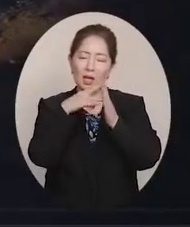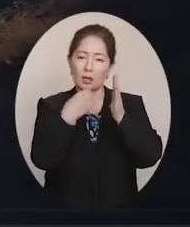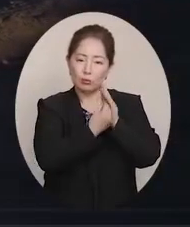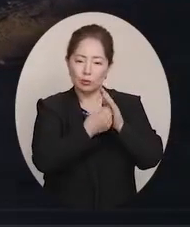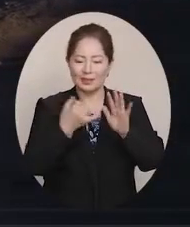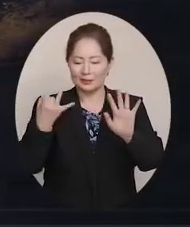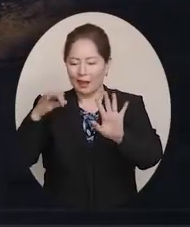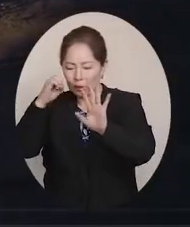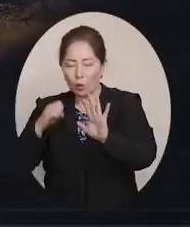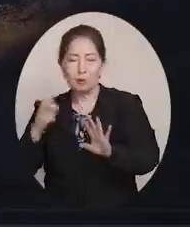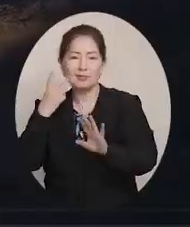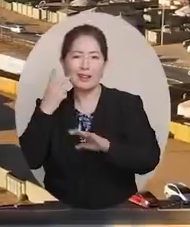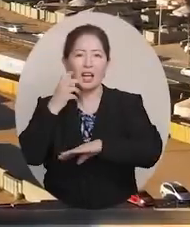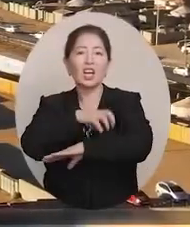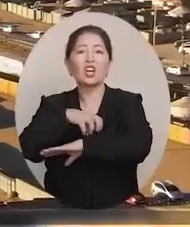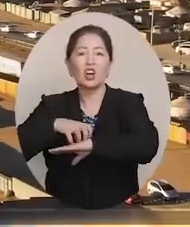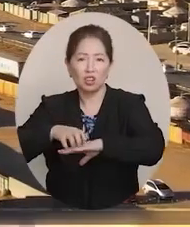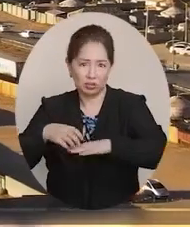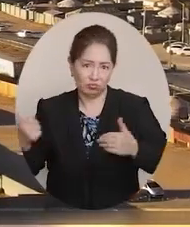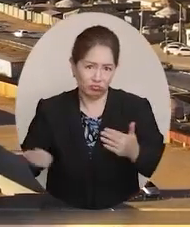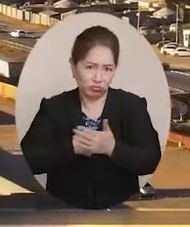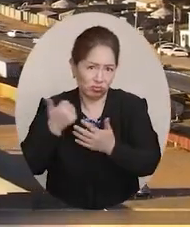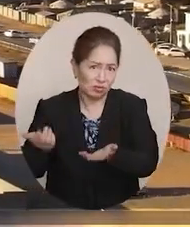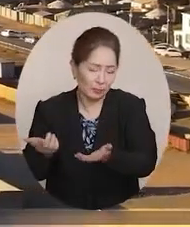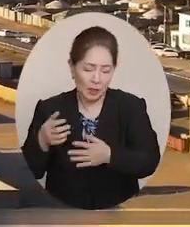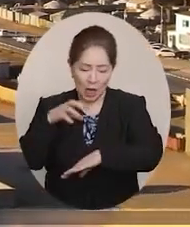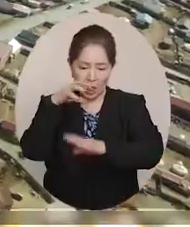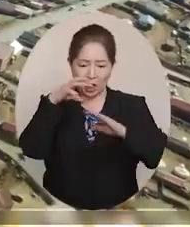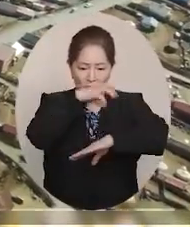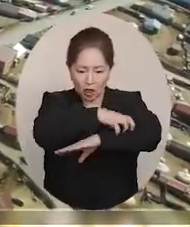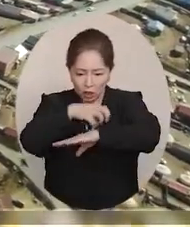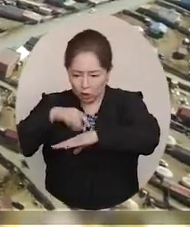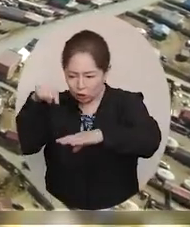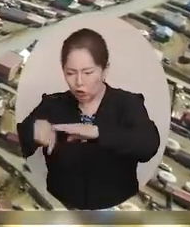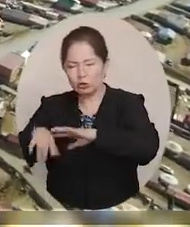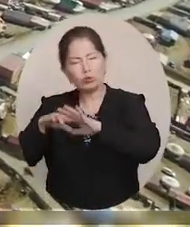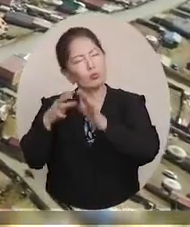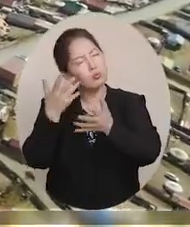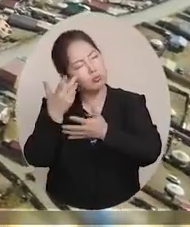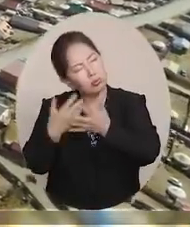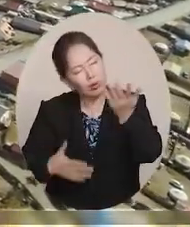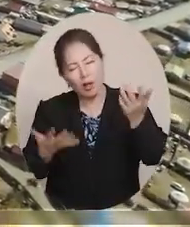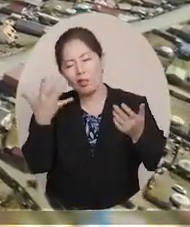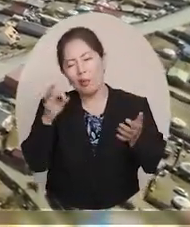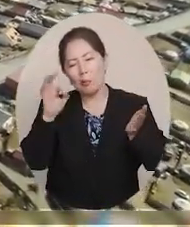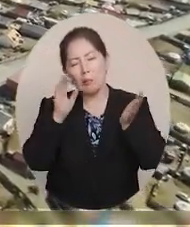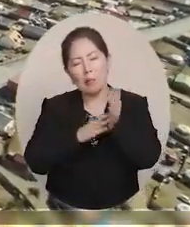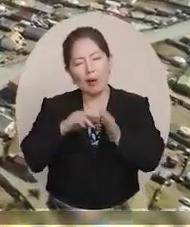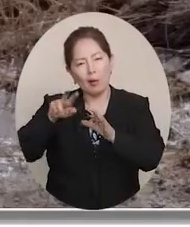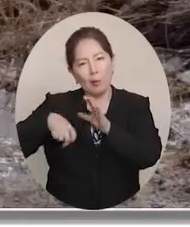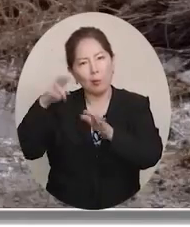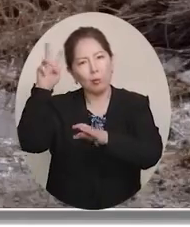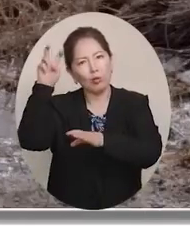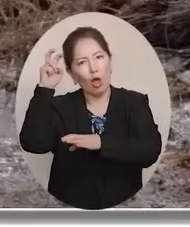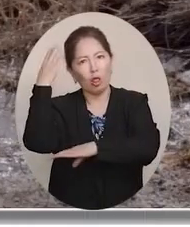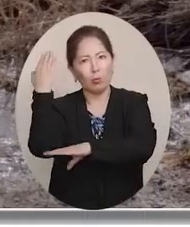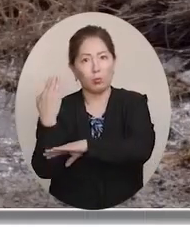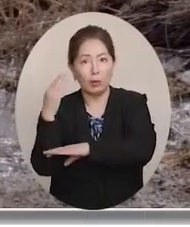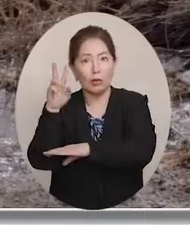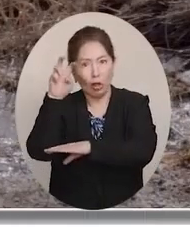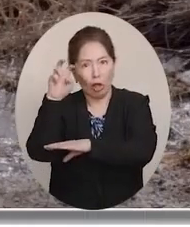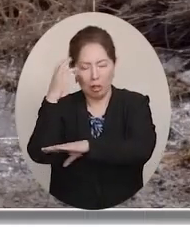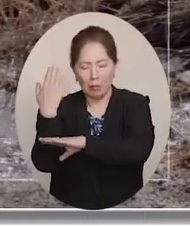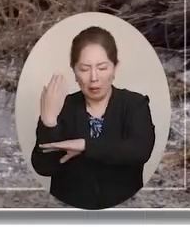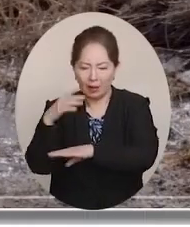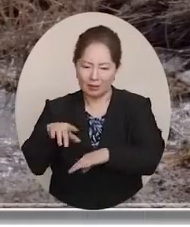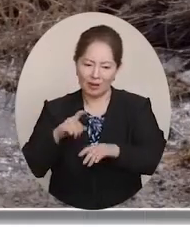орчим хувийг дангаараа гэр оролт. Энэ одоо гэр оролт донд маань 50,000 орчим нүхэн нойл байна гэсэн ийм судалгаа бий. За нэг нүхэн нойл